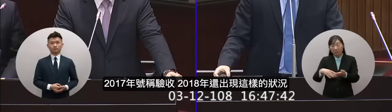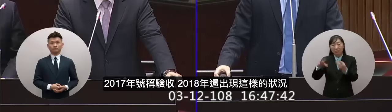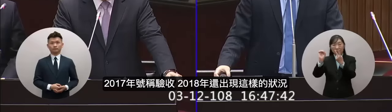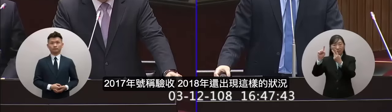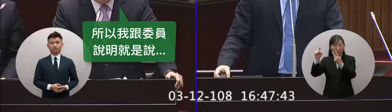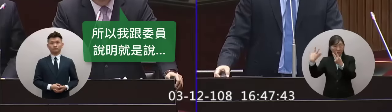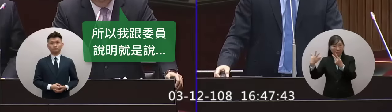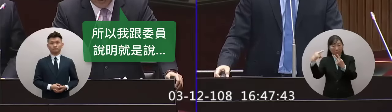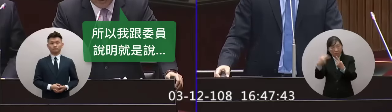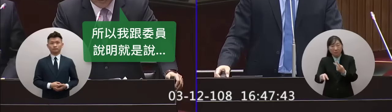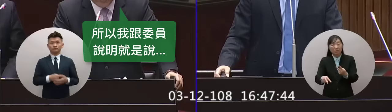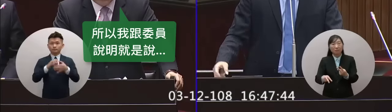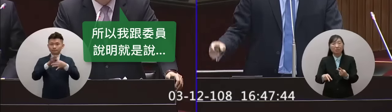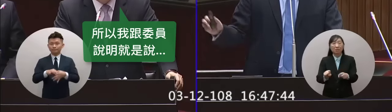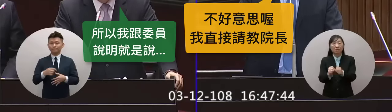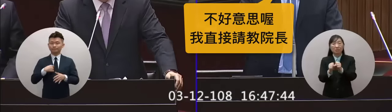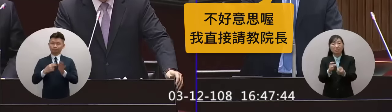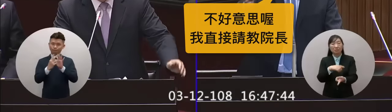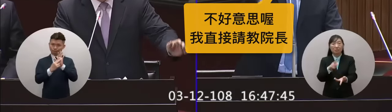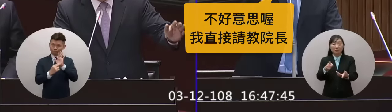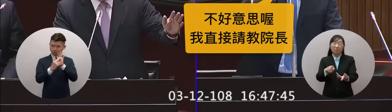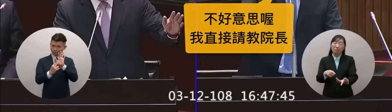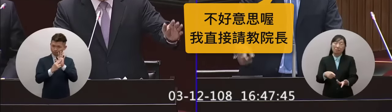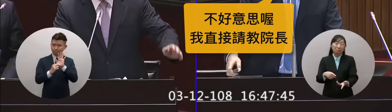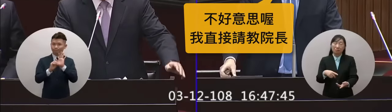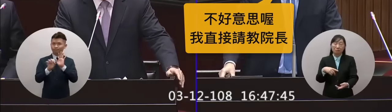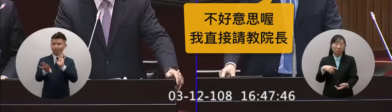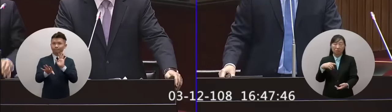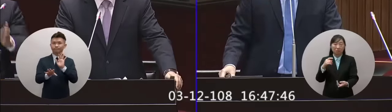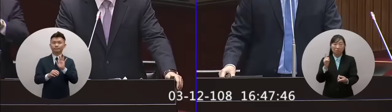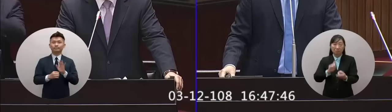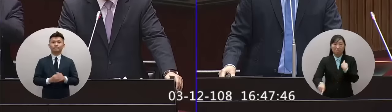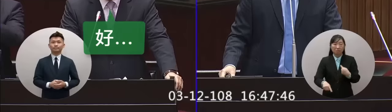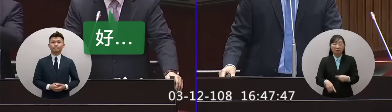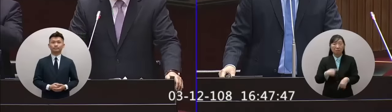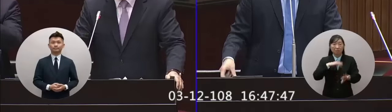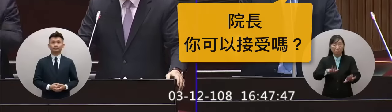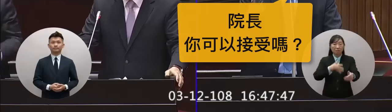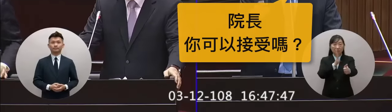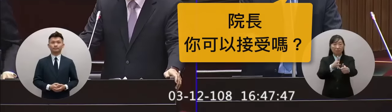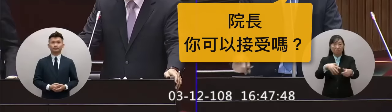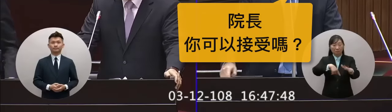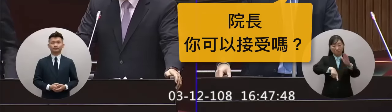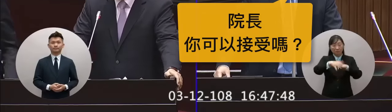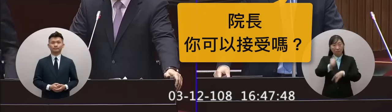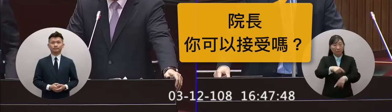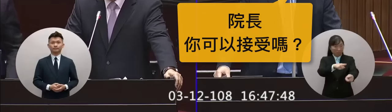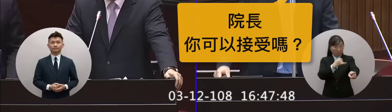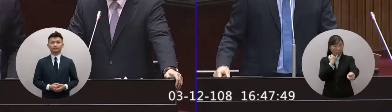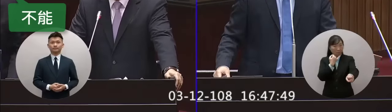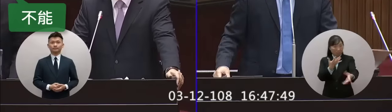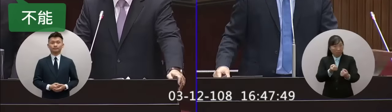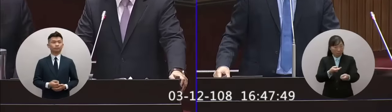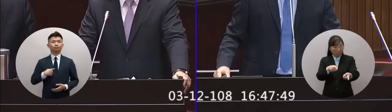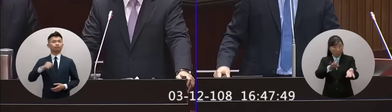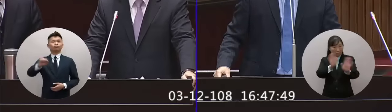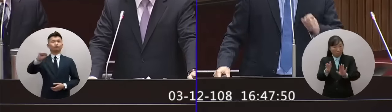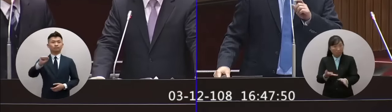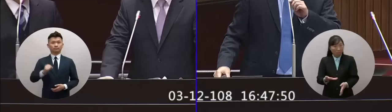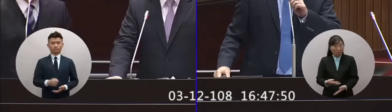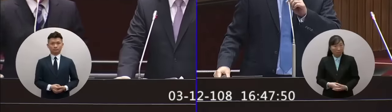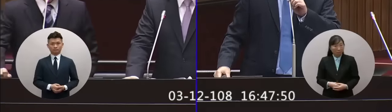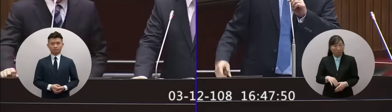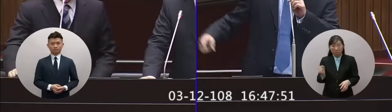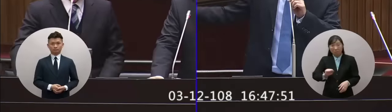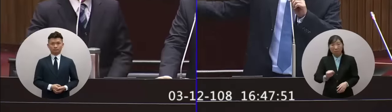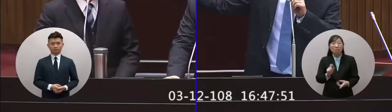况。 所以我跟委员说明，就是说 不好意思哦，我直接请教院长。 好， 院长你可以接受吗？ 不能， 不能接